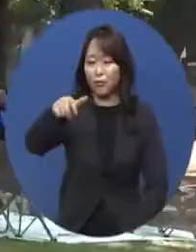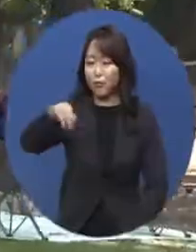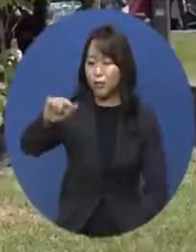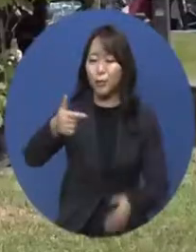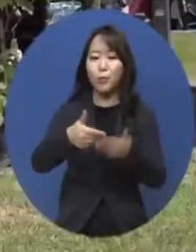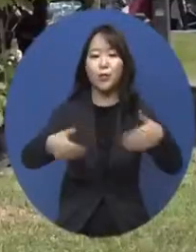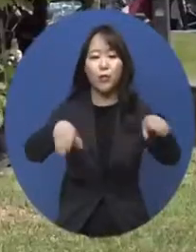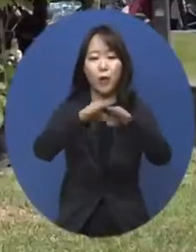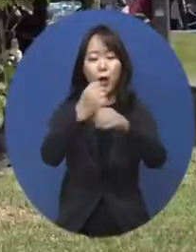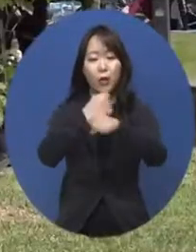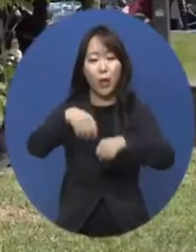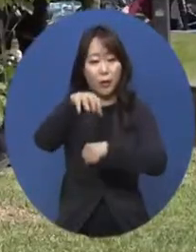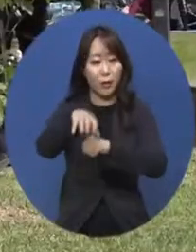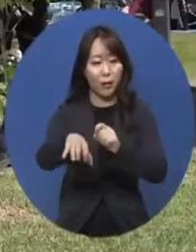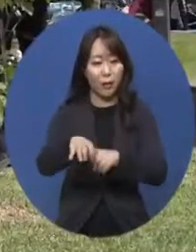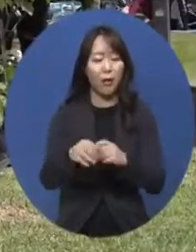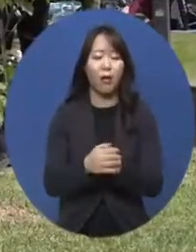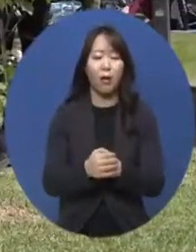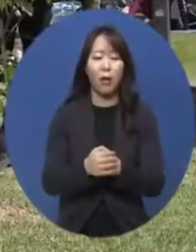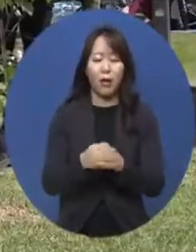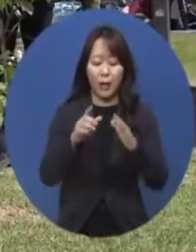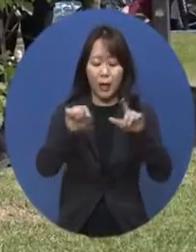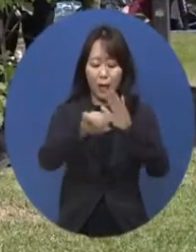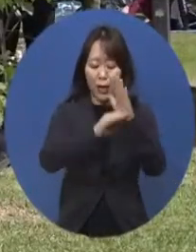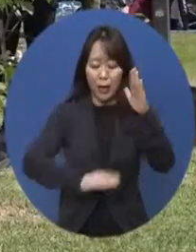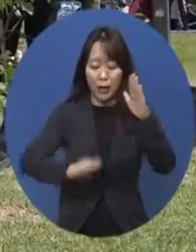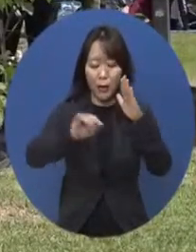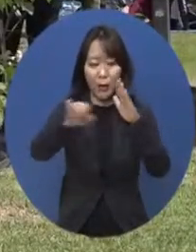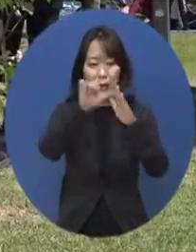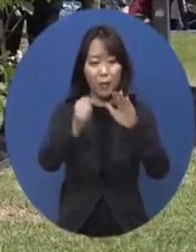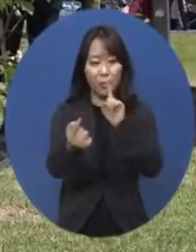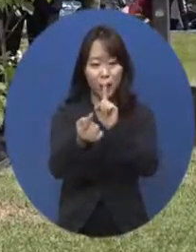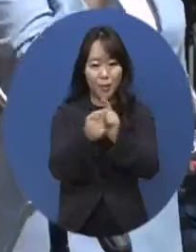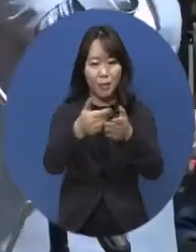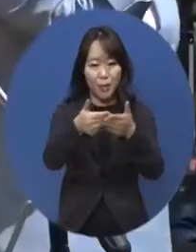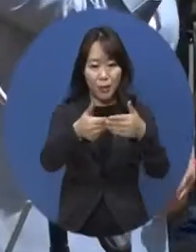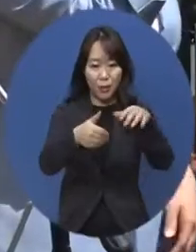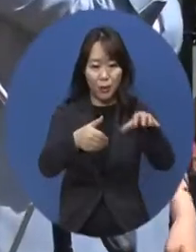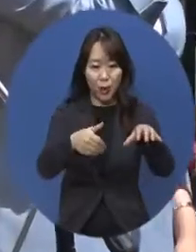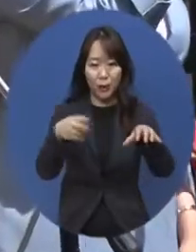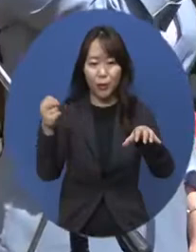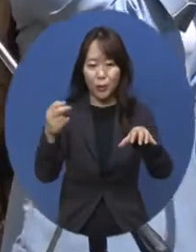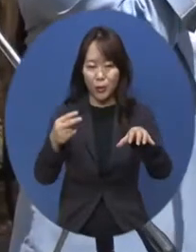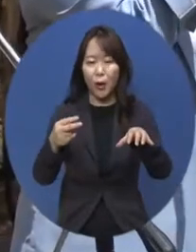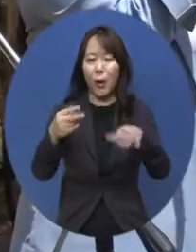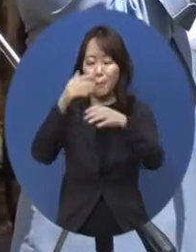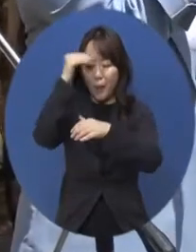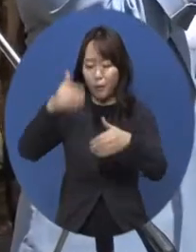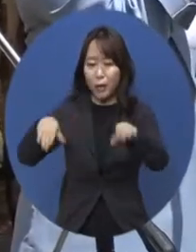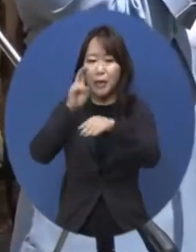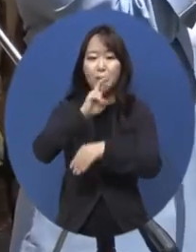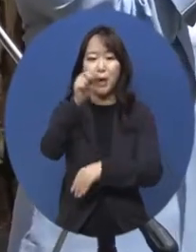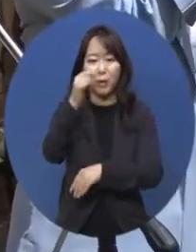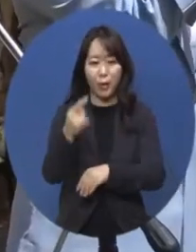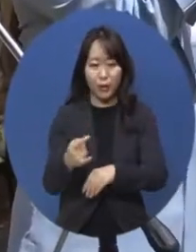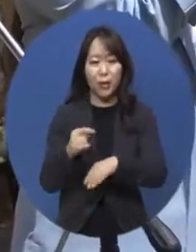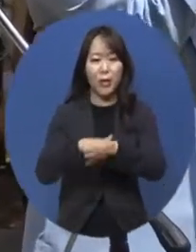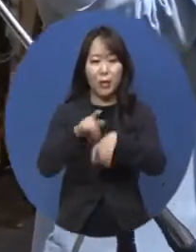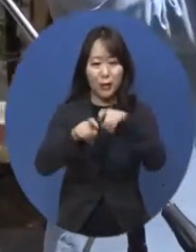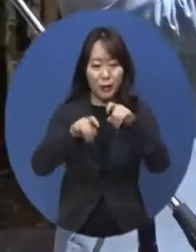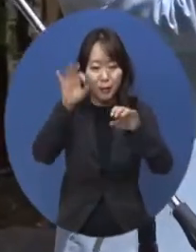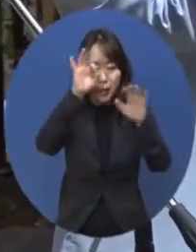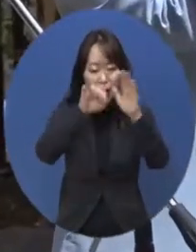광장입니다. 양주시는 가정의 달을 맞아 미술관엔 박물관 음악회를 개최하여 찾아가는